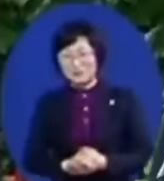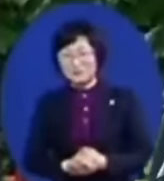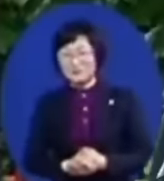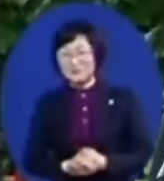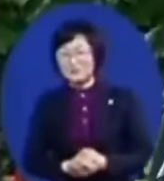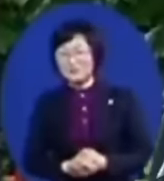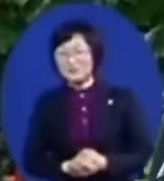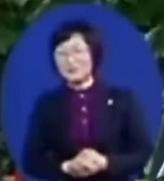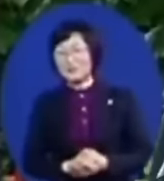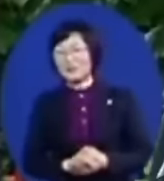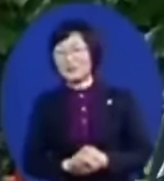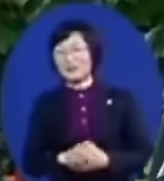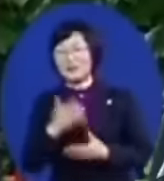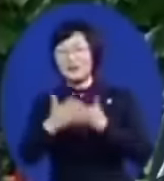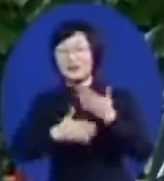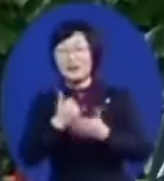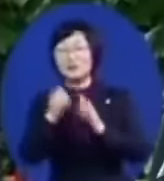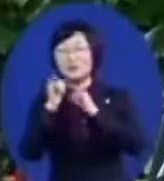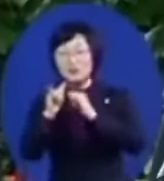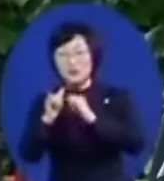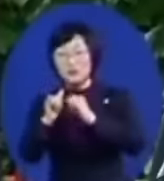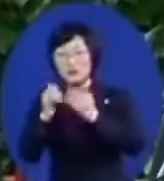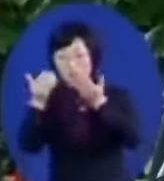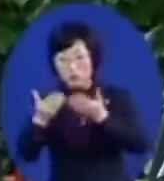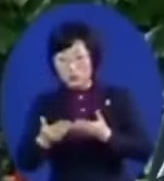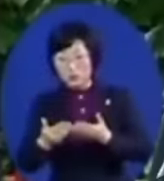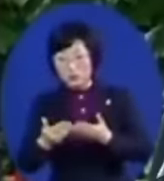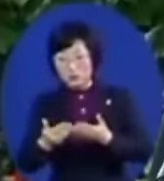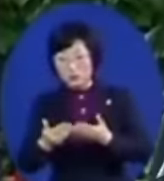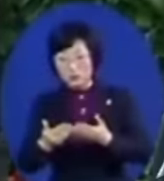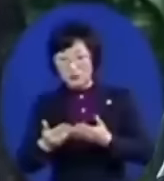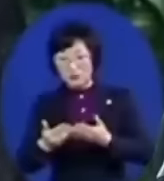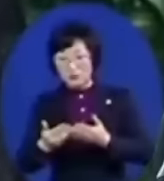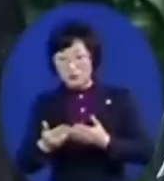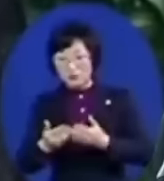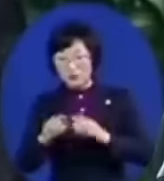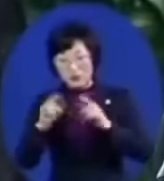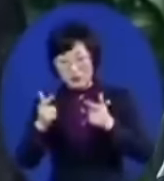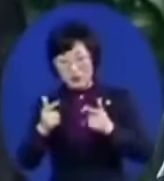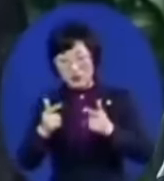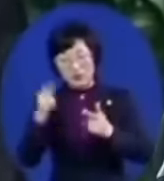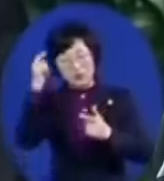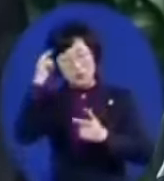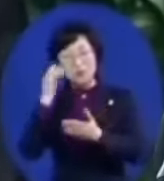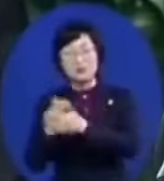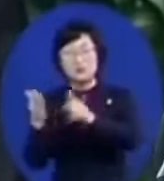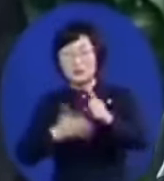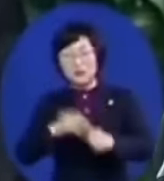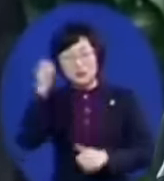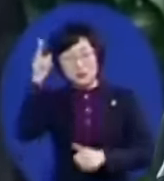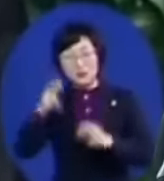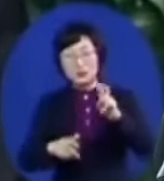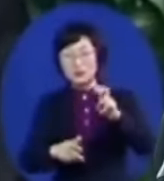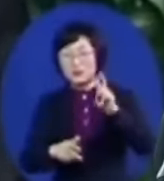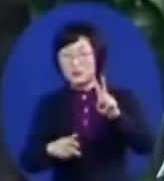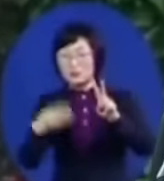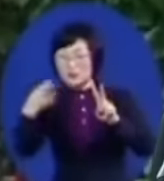하나님이 상 안 주시는 하나님인 줄 생각하지 마십시오. 잠언서 22장 4절에